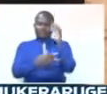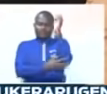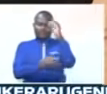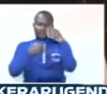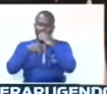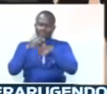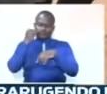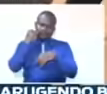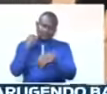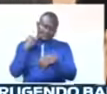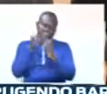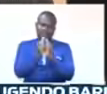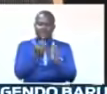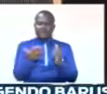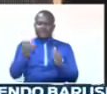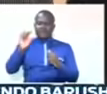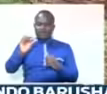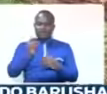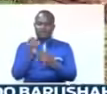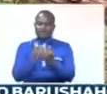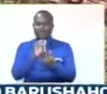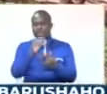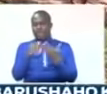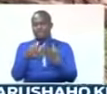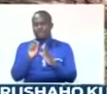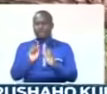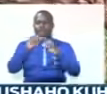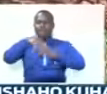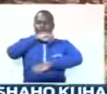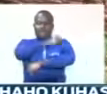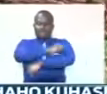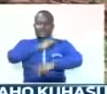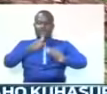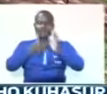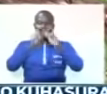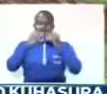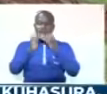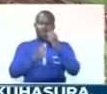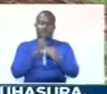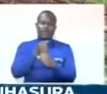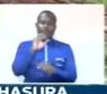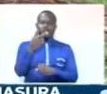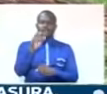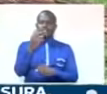ubumuga bukabije n'abana bato barera bari umuna babo bagomba kujya ku ishuri rigaragaza ko mu mwaka